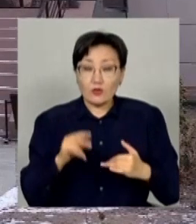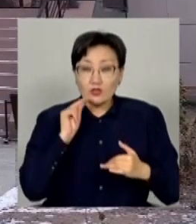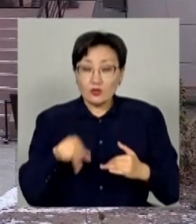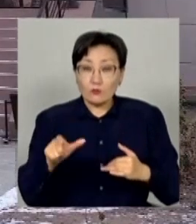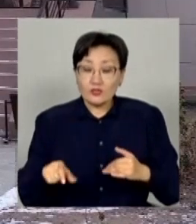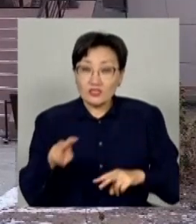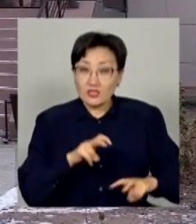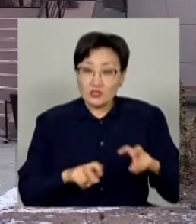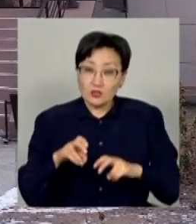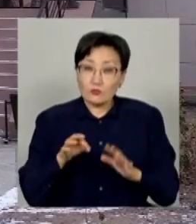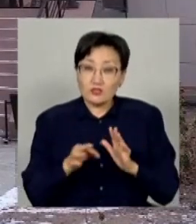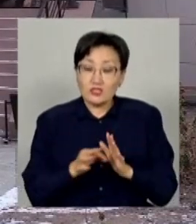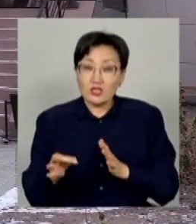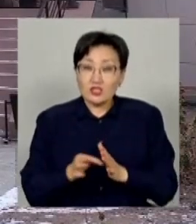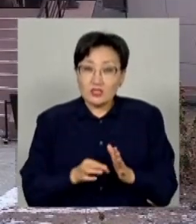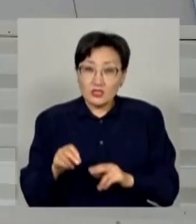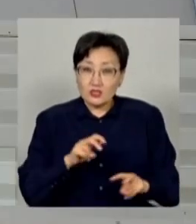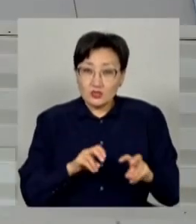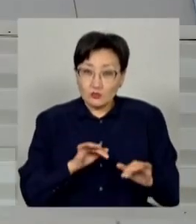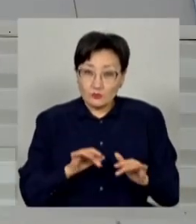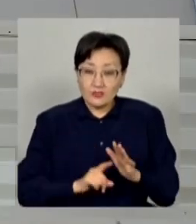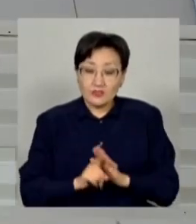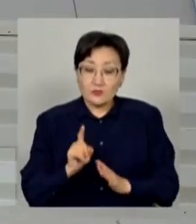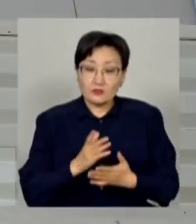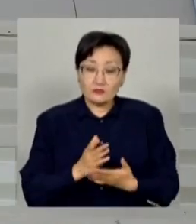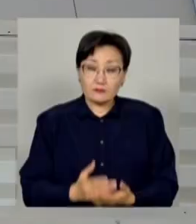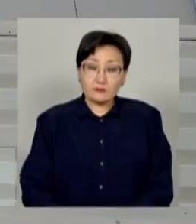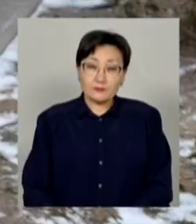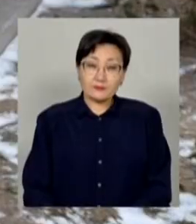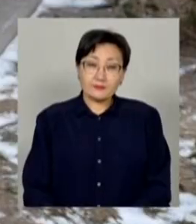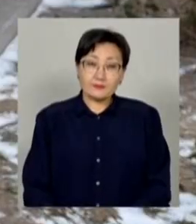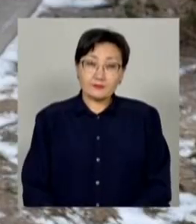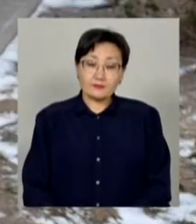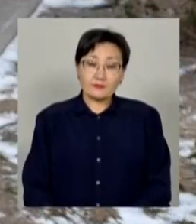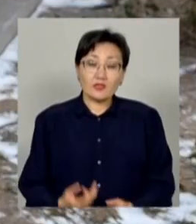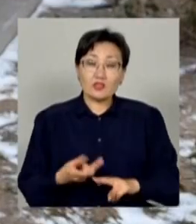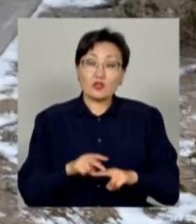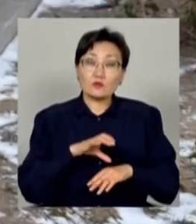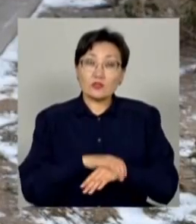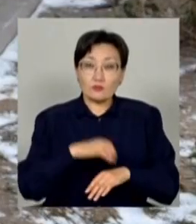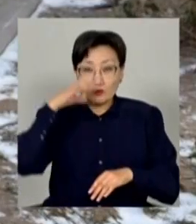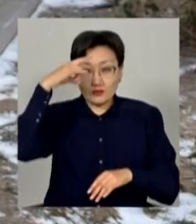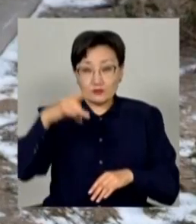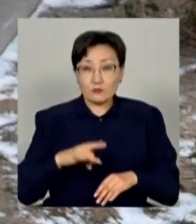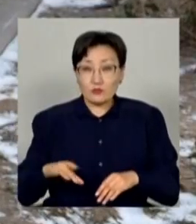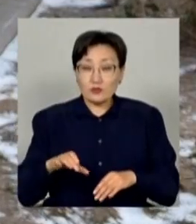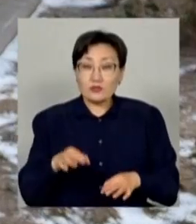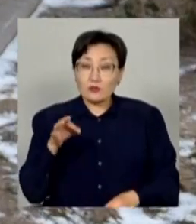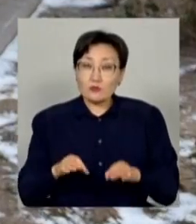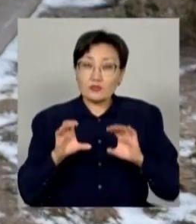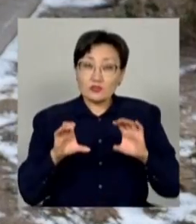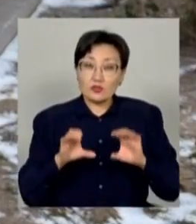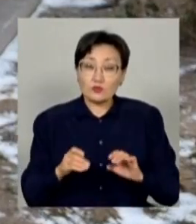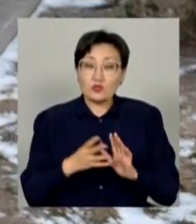күдіктіні анықтау мақсатында жедел іздестіру шаралары басталды. Аталған факті Қазақстан Республикасы қылмыстық